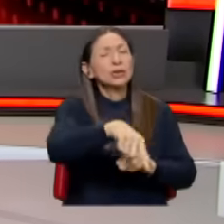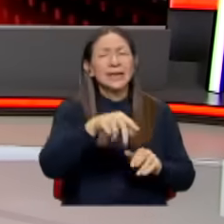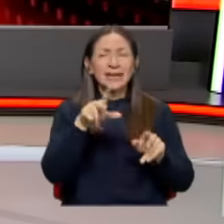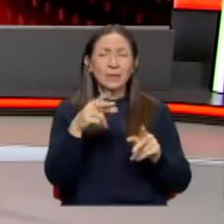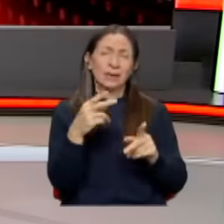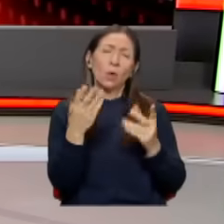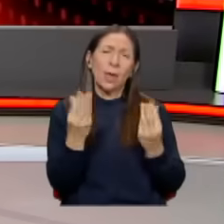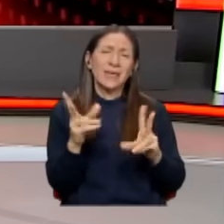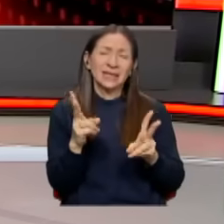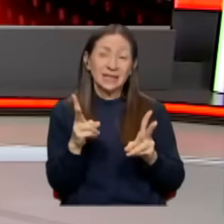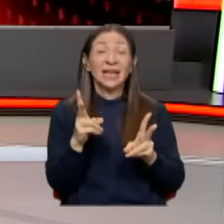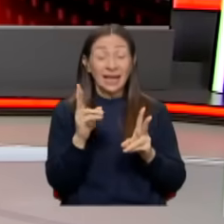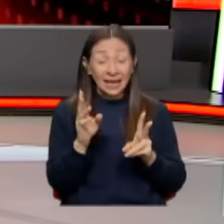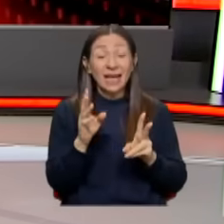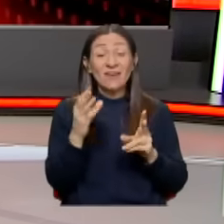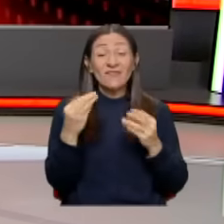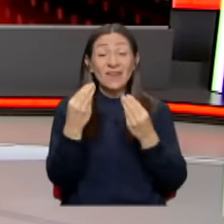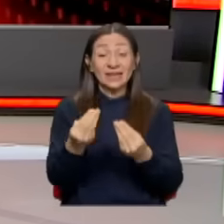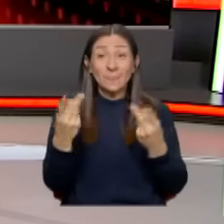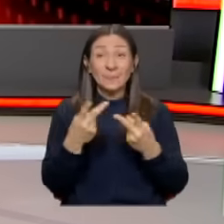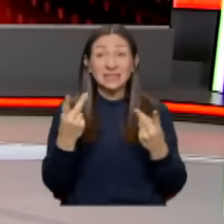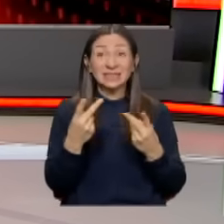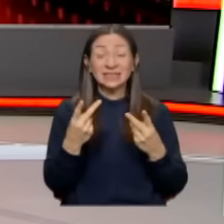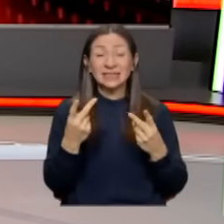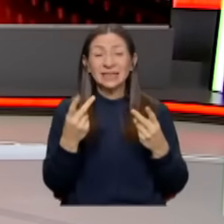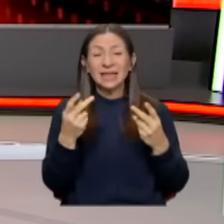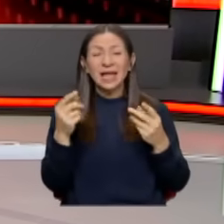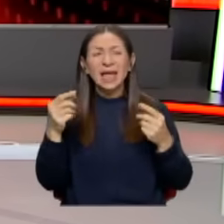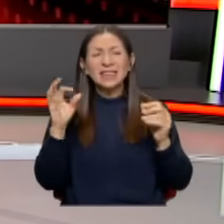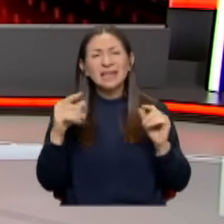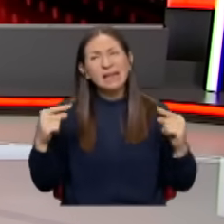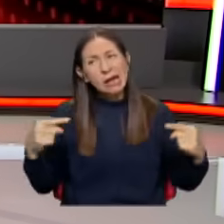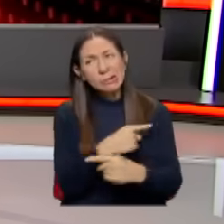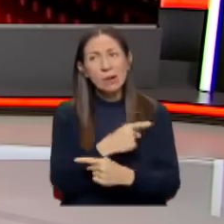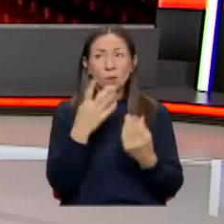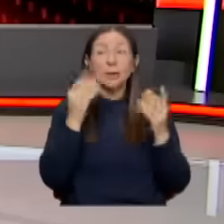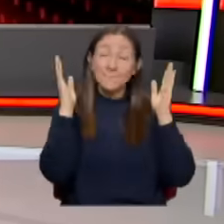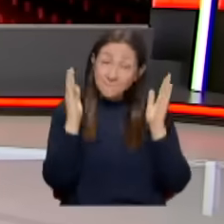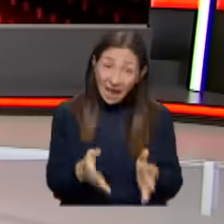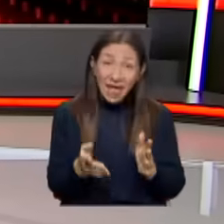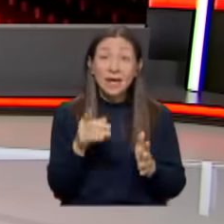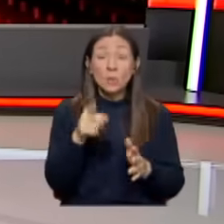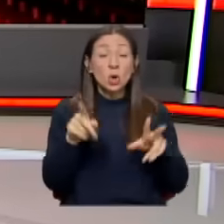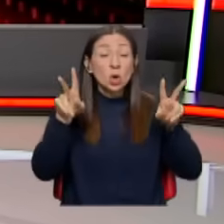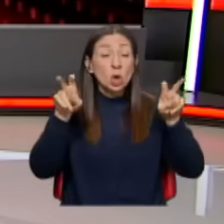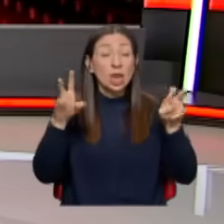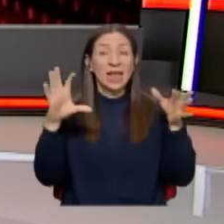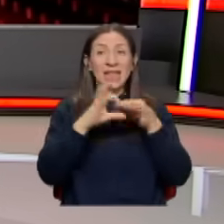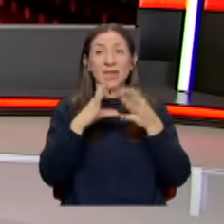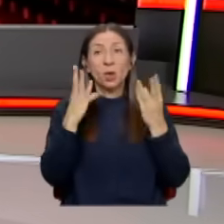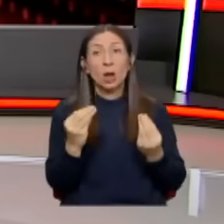konusu. Dolayısıyla verdiği mesaj tutarsızlıklar içerse bile şu konuyla ilgili